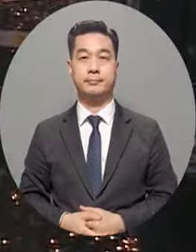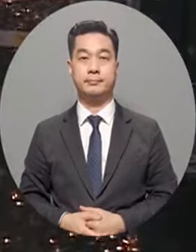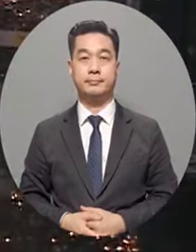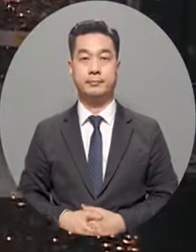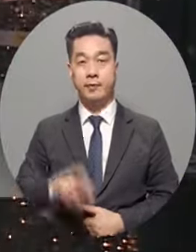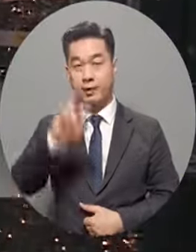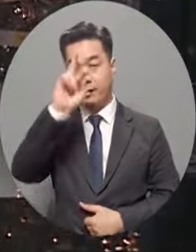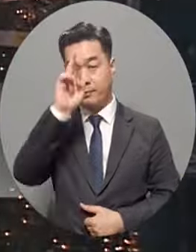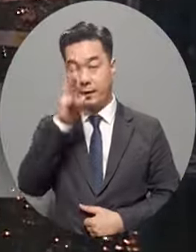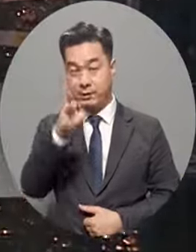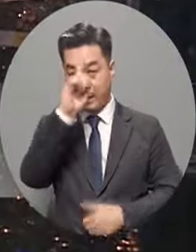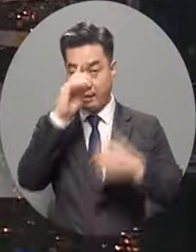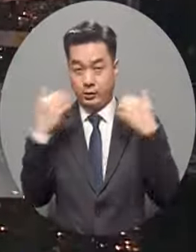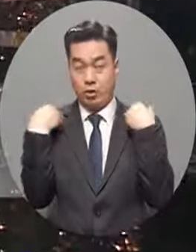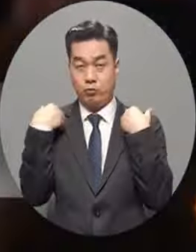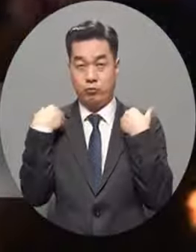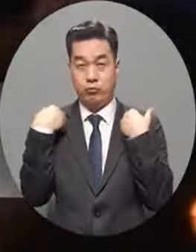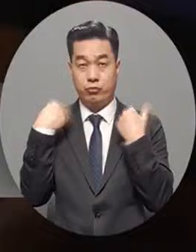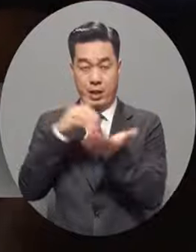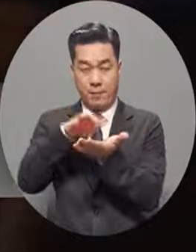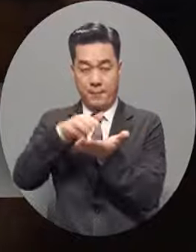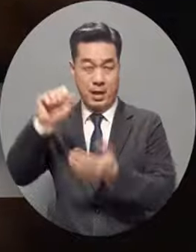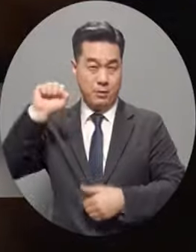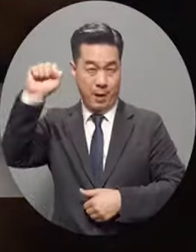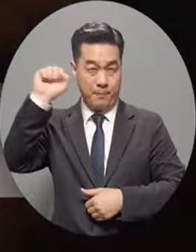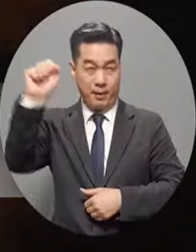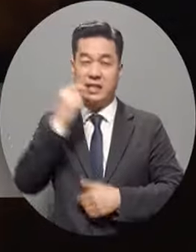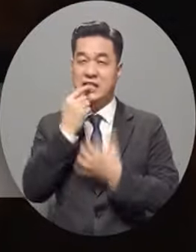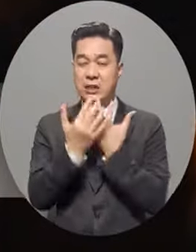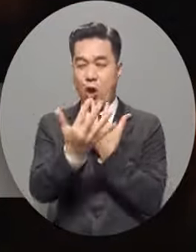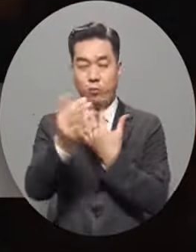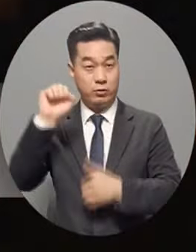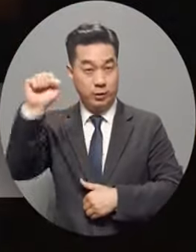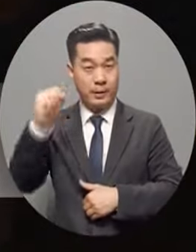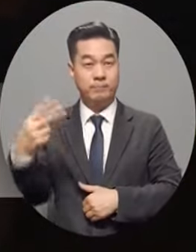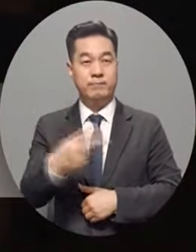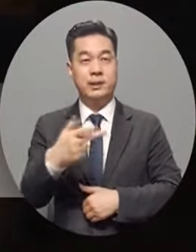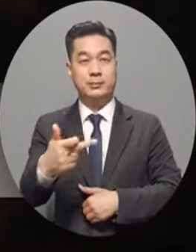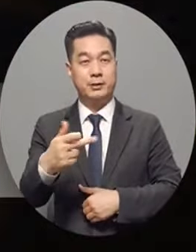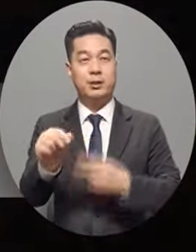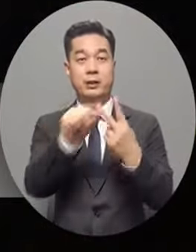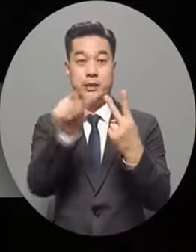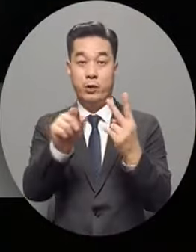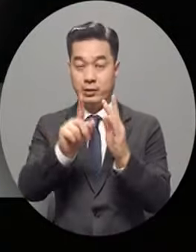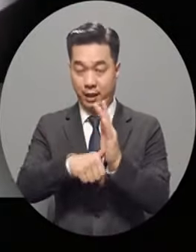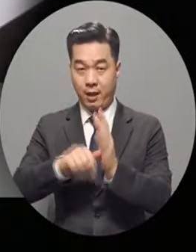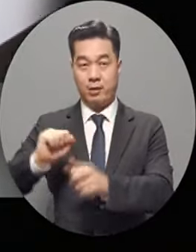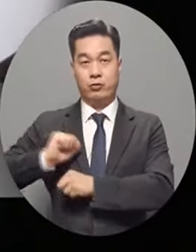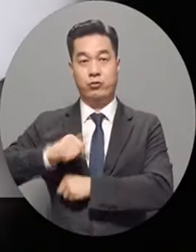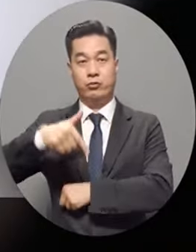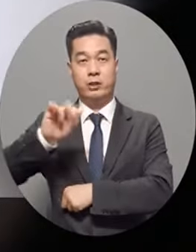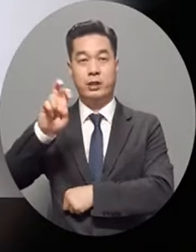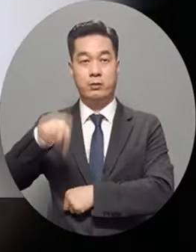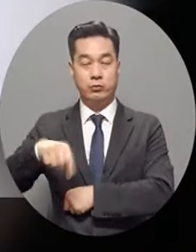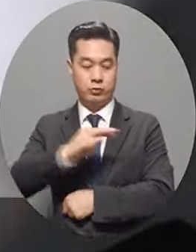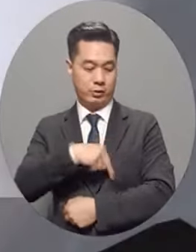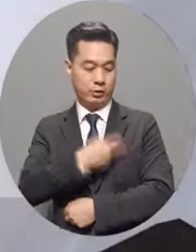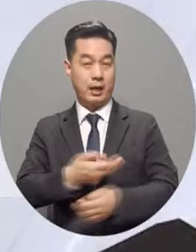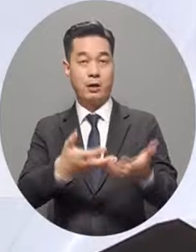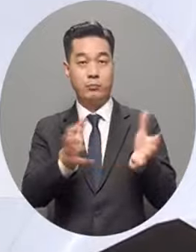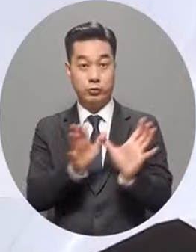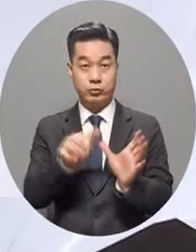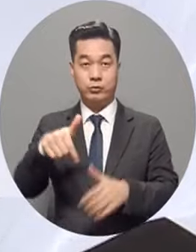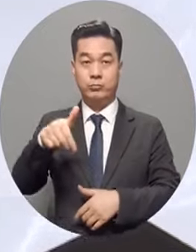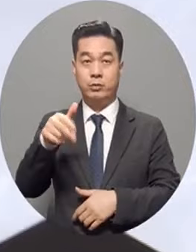박근혜 정부 퇴진을 요구하던 촛불 시위가 한창이던 지난 2017년 2월. 국군 기무사령부는 이른바 계엄령